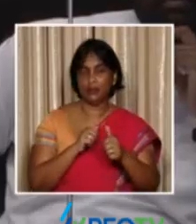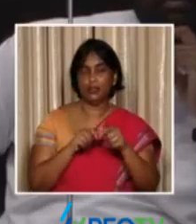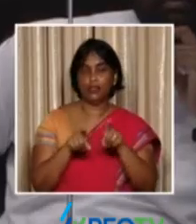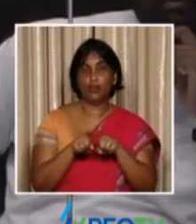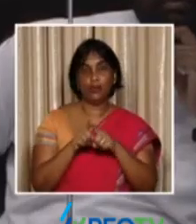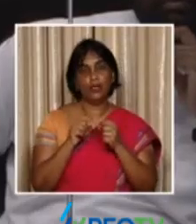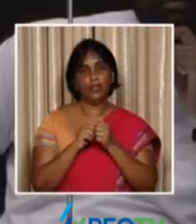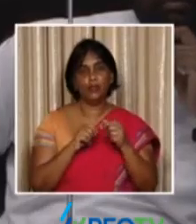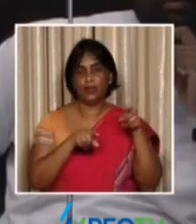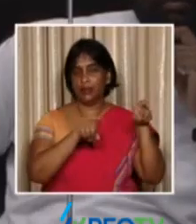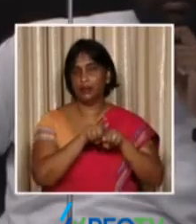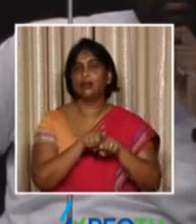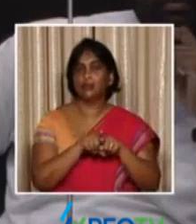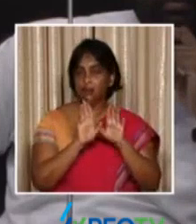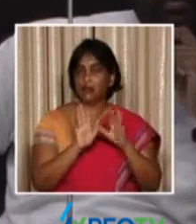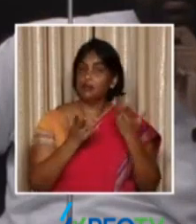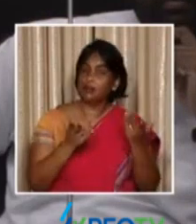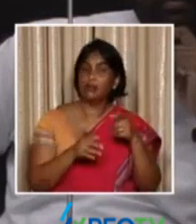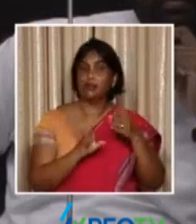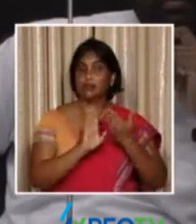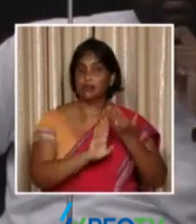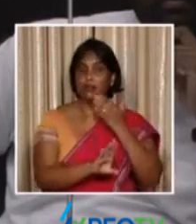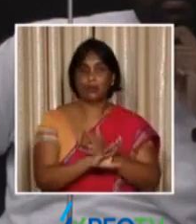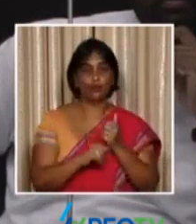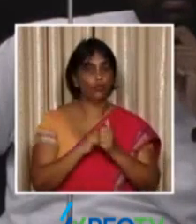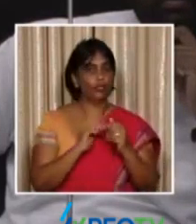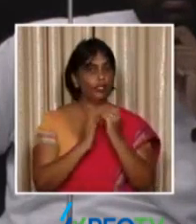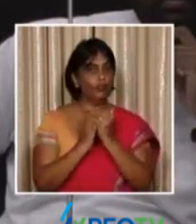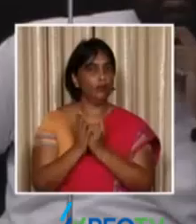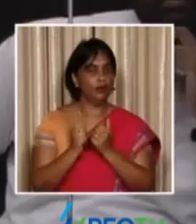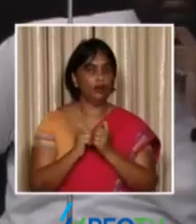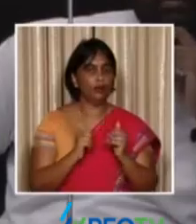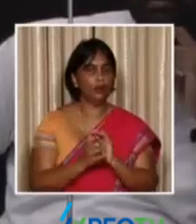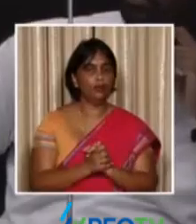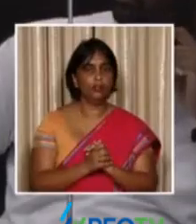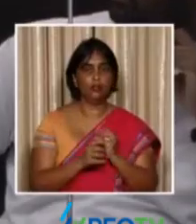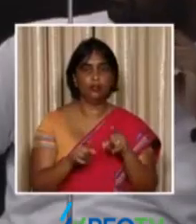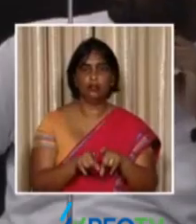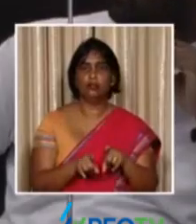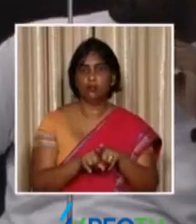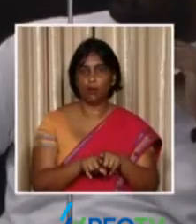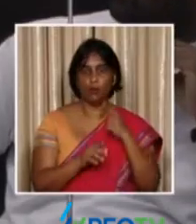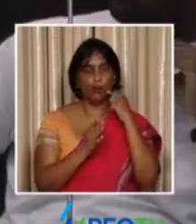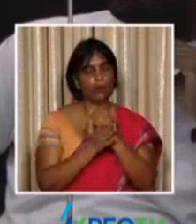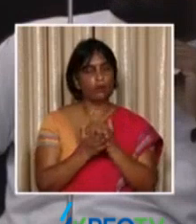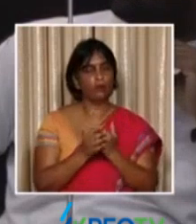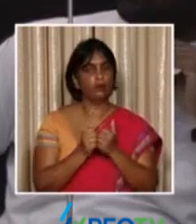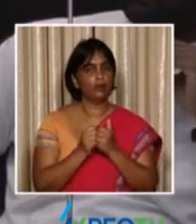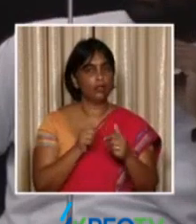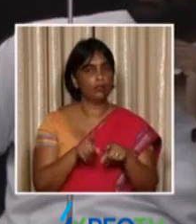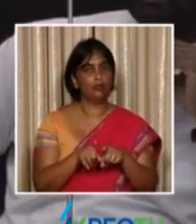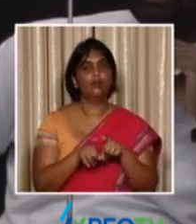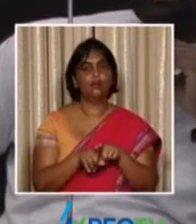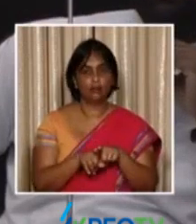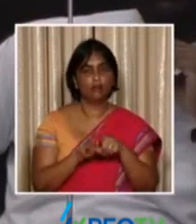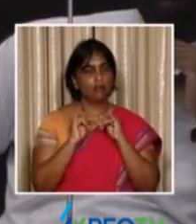නැත්නම් මීට කලින් අසාර්ථක තේරීම් කාර්ය සභාව වගේ මේ කාර්ක සභාවත් අසාර්ථක සභාවක්